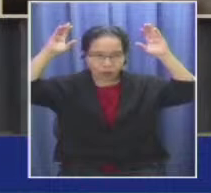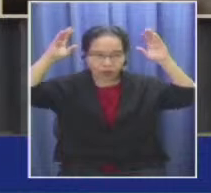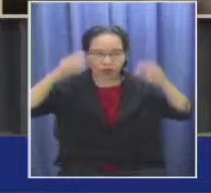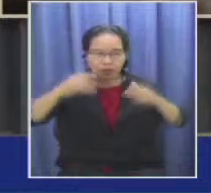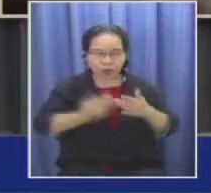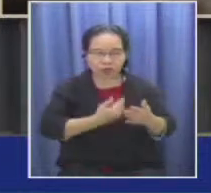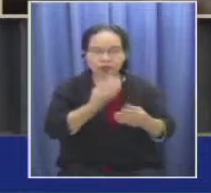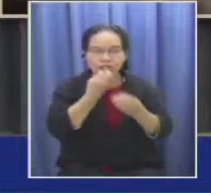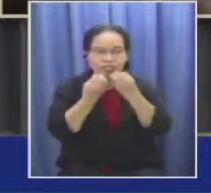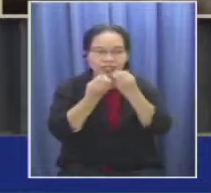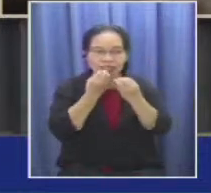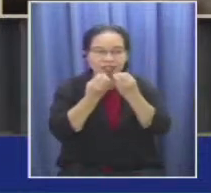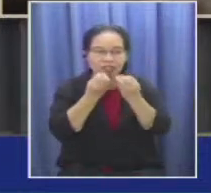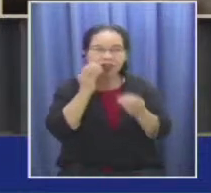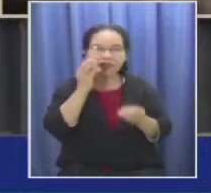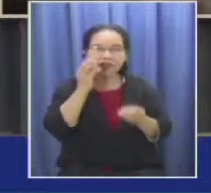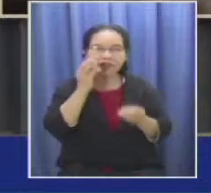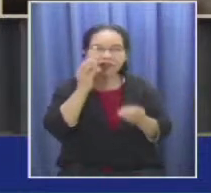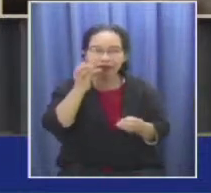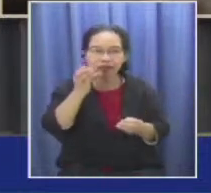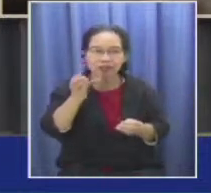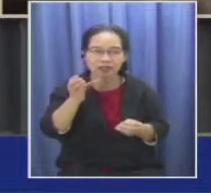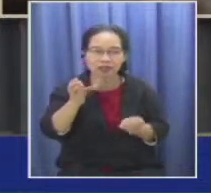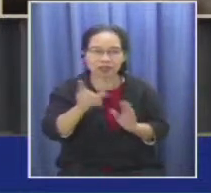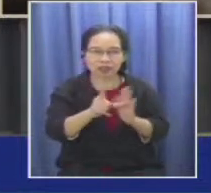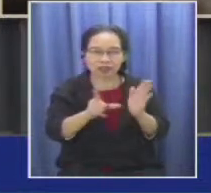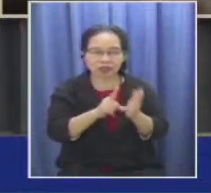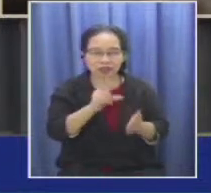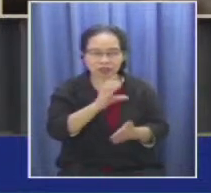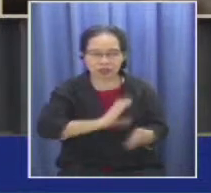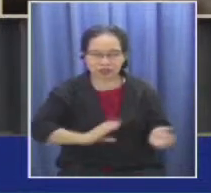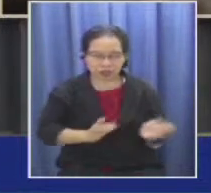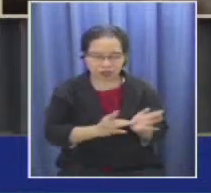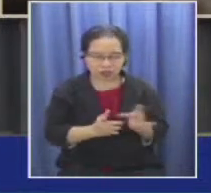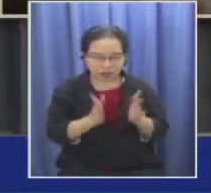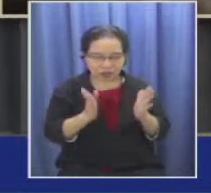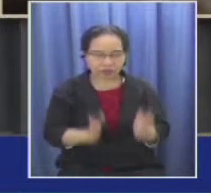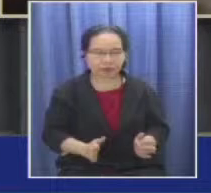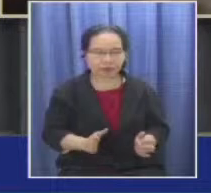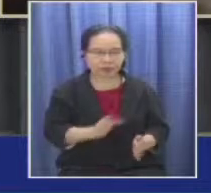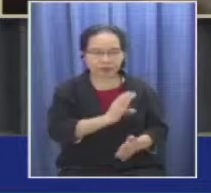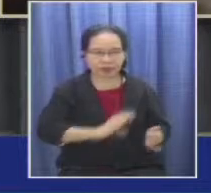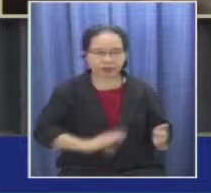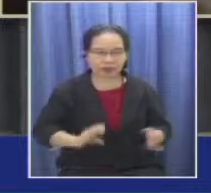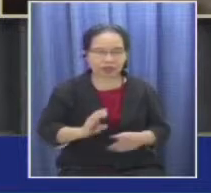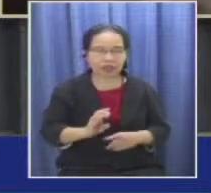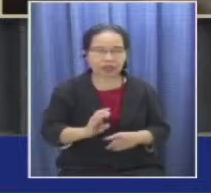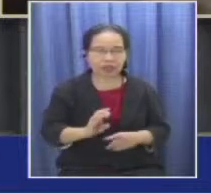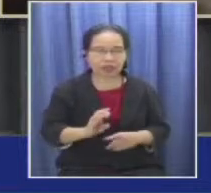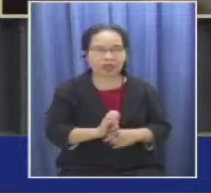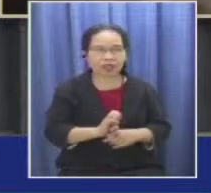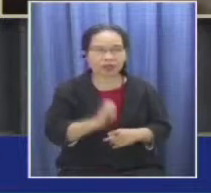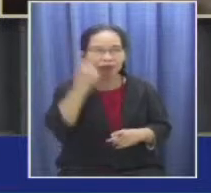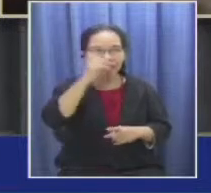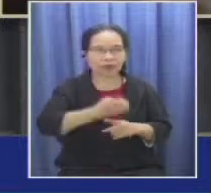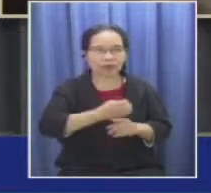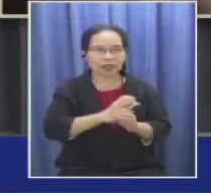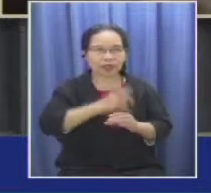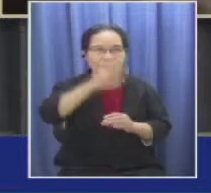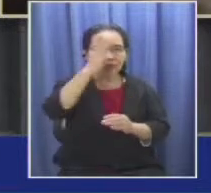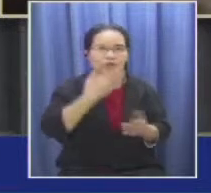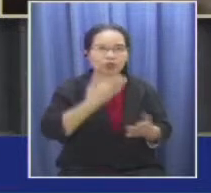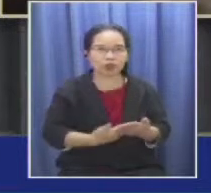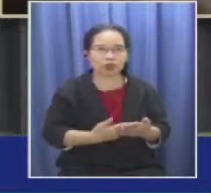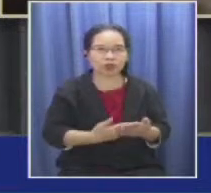enketenkete o se eye abebe o se eye nantwinam se eye odwanam se eye akokɔ se eye sumu nantwi